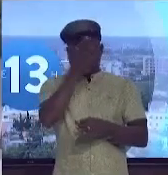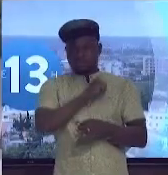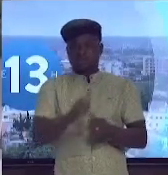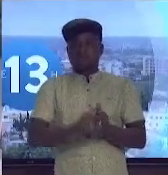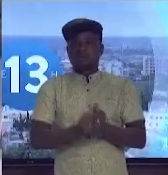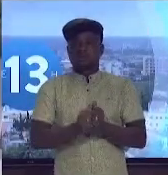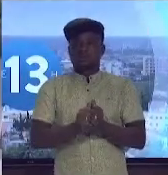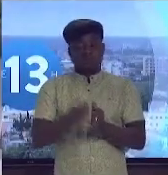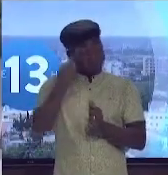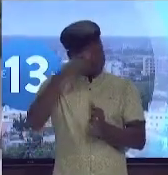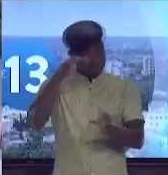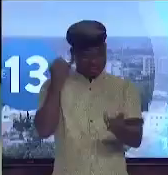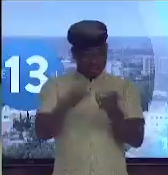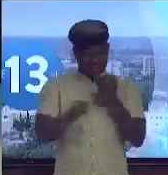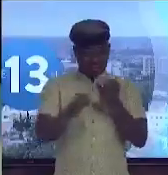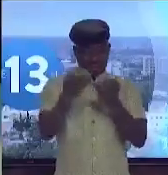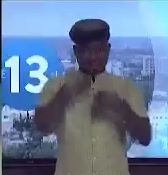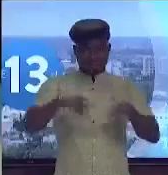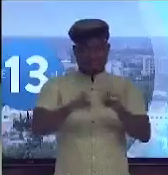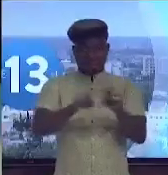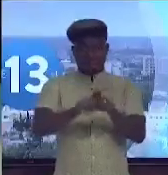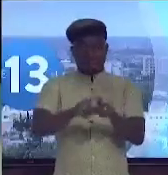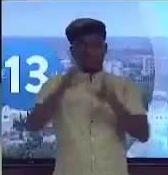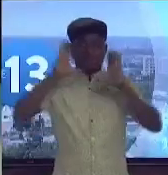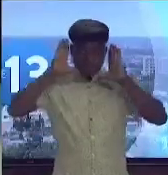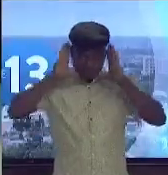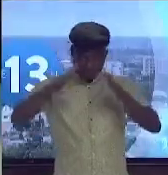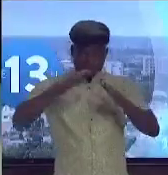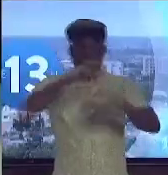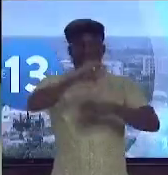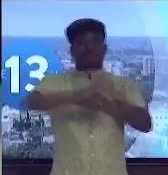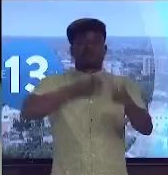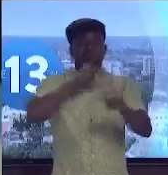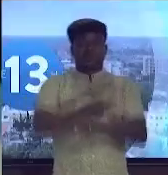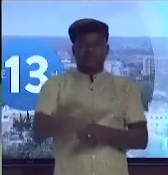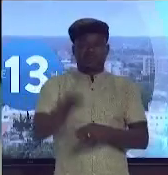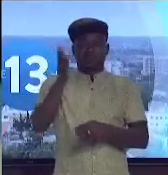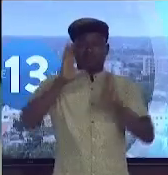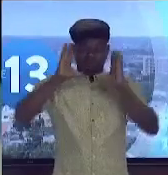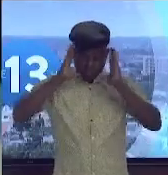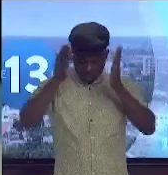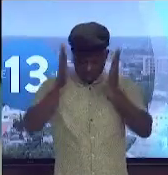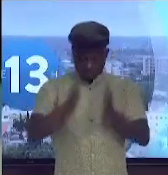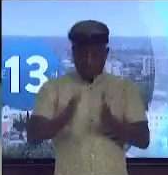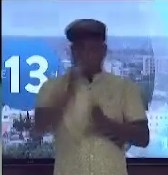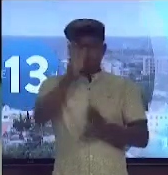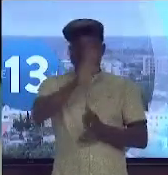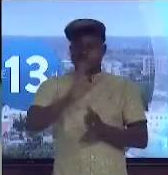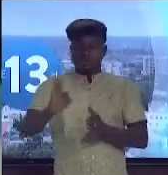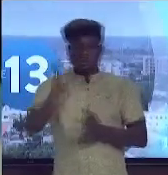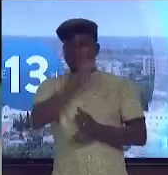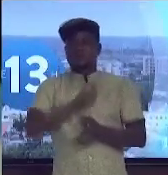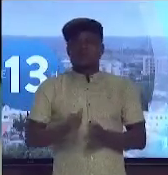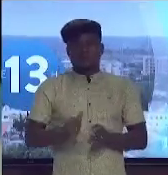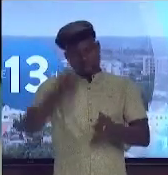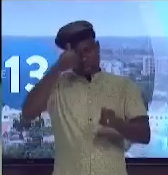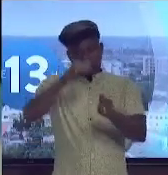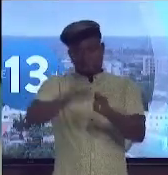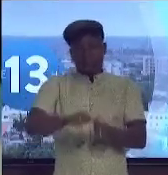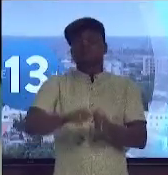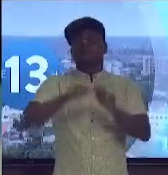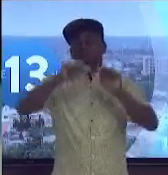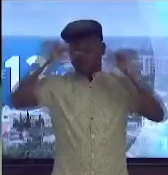Et pour conclure, à l'instar des musulmans du monde, ceux du Burkina commémorent le Mauloud, l'anniversaire de la naissance du prophète